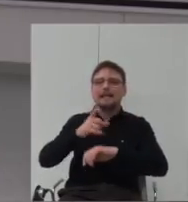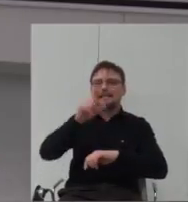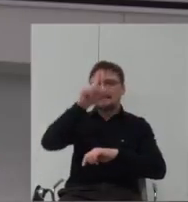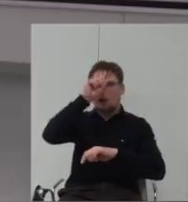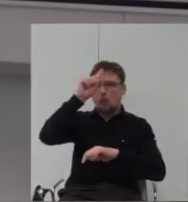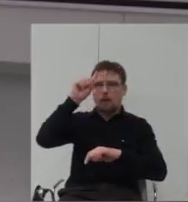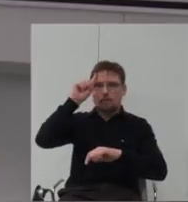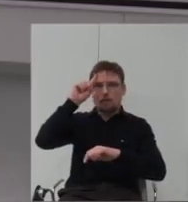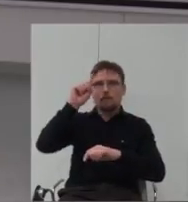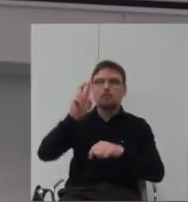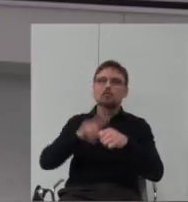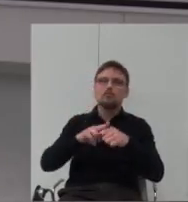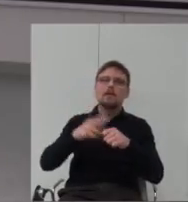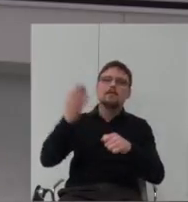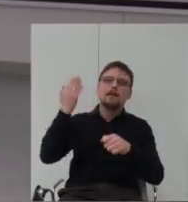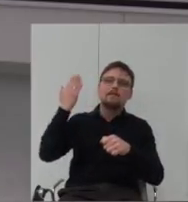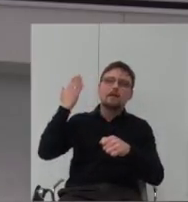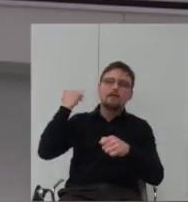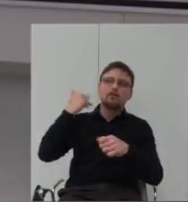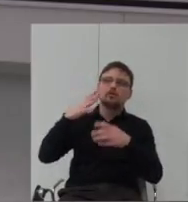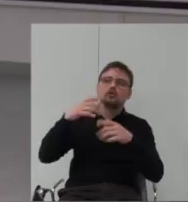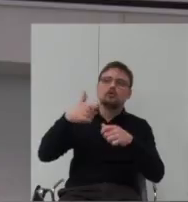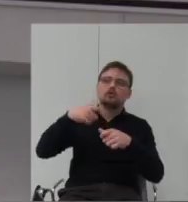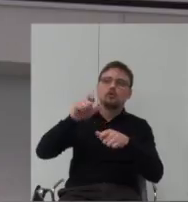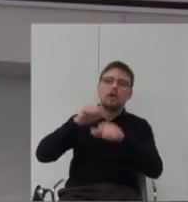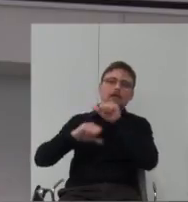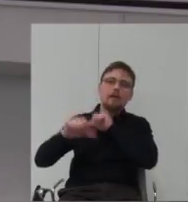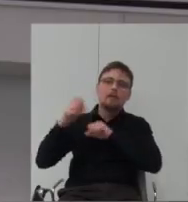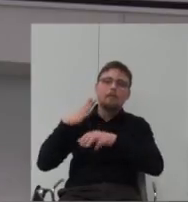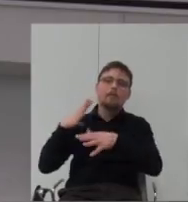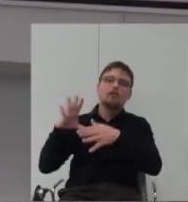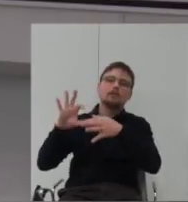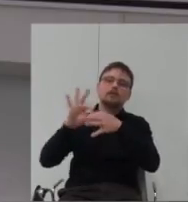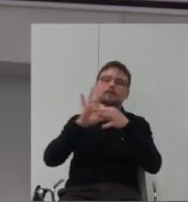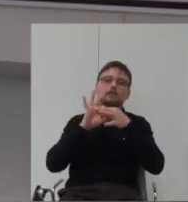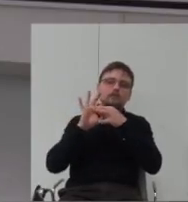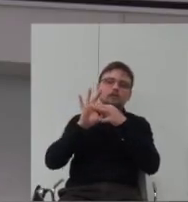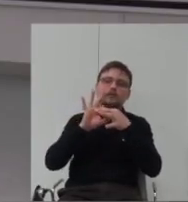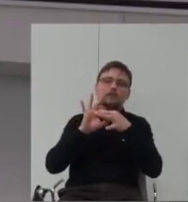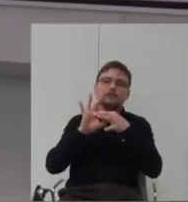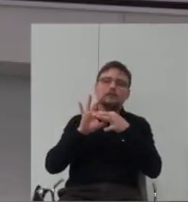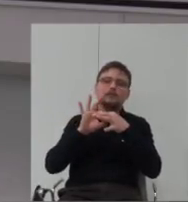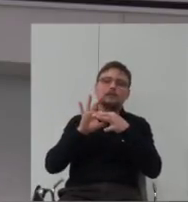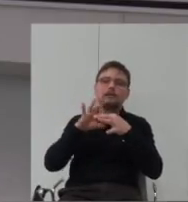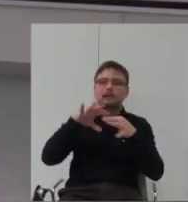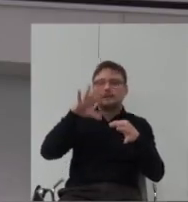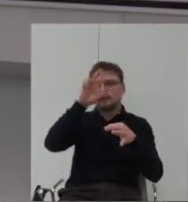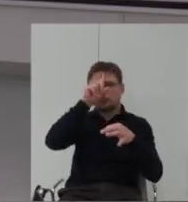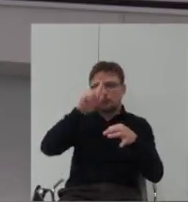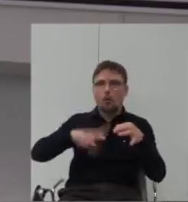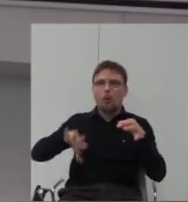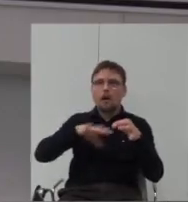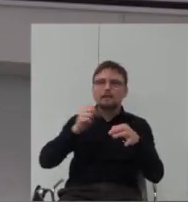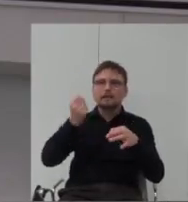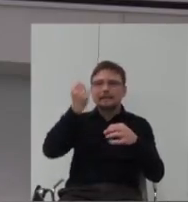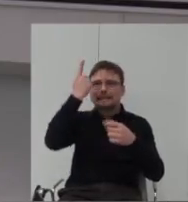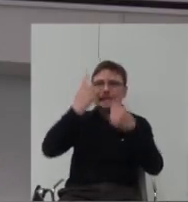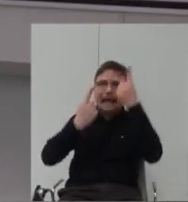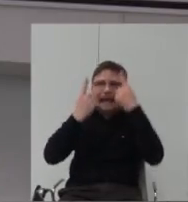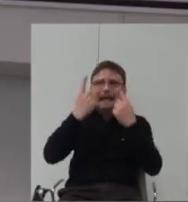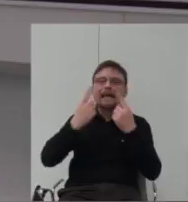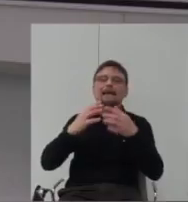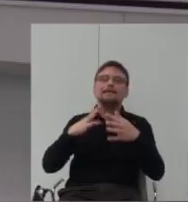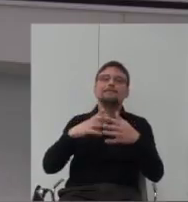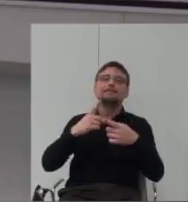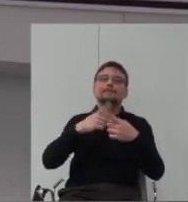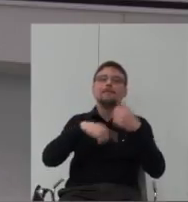miastogrodów, tych osiedli zakładowych, które kiedyś były, no, ponad 100 lat temu nawiązywały do